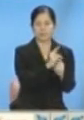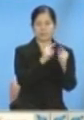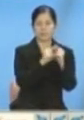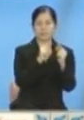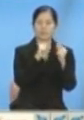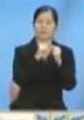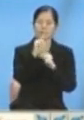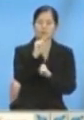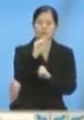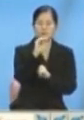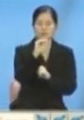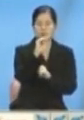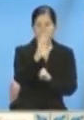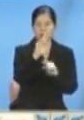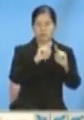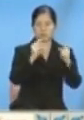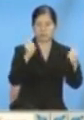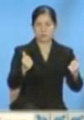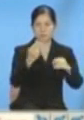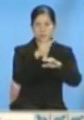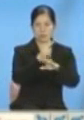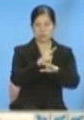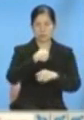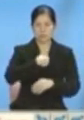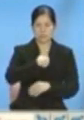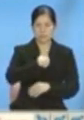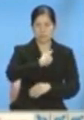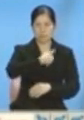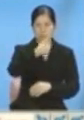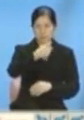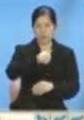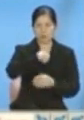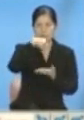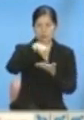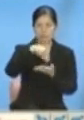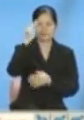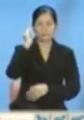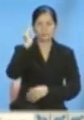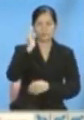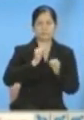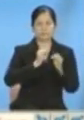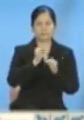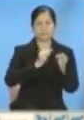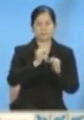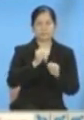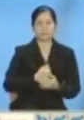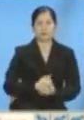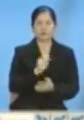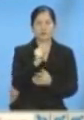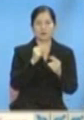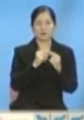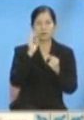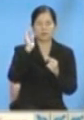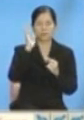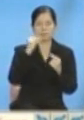านแต่ตอนนี้ท่านประธานเป็นคนชี้ให้ผมขึ้นมาหารือแล้วเมื่อผมหารือยังไม่ทันจบประเด็นท่